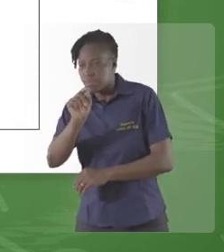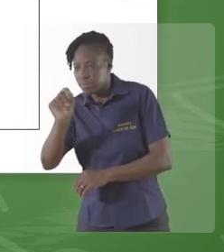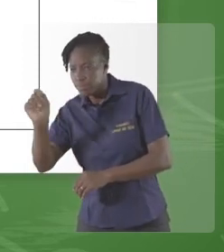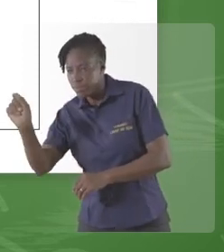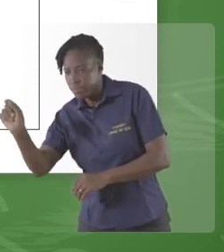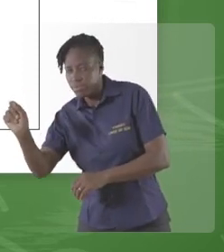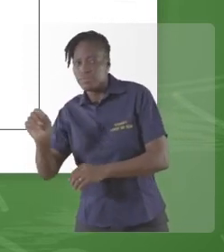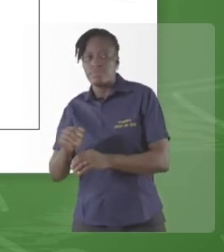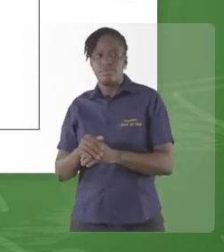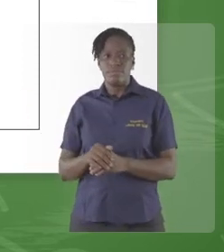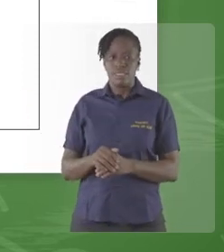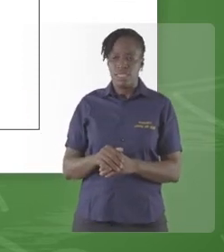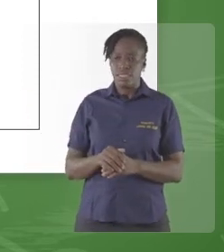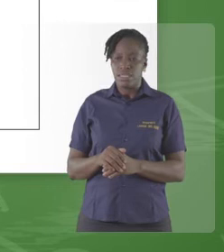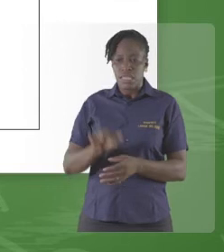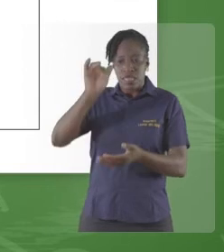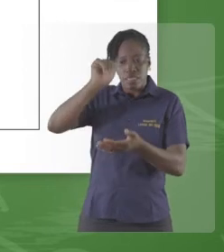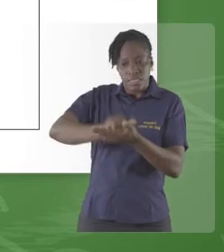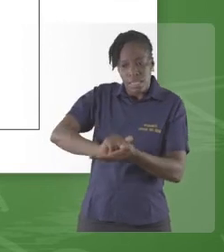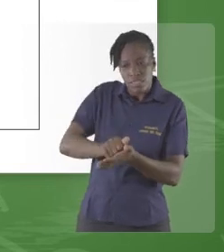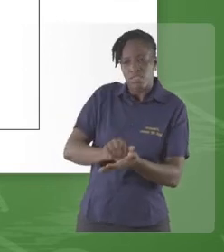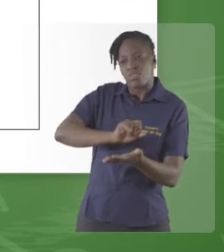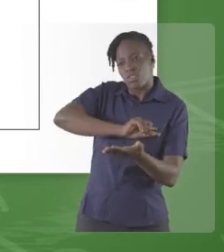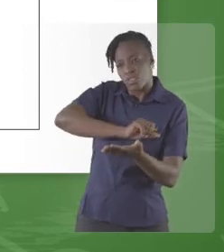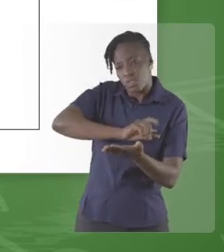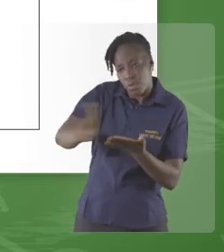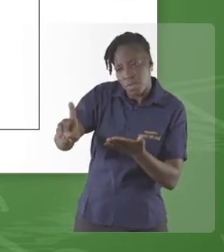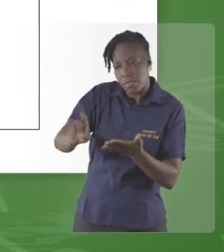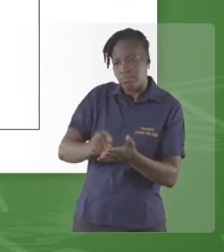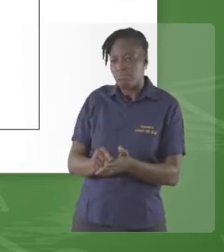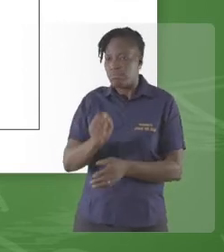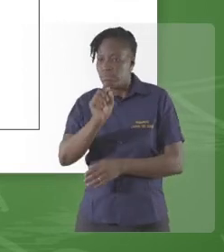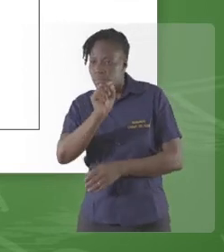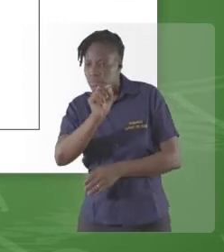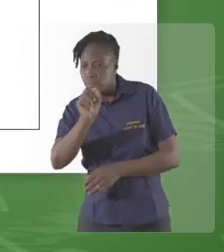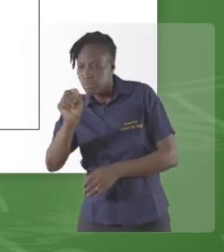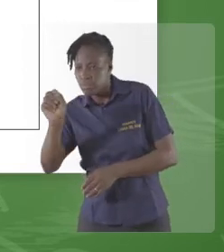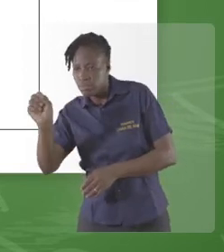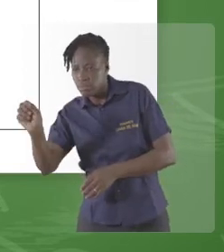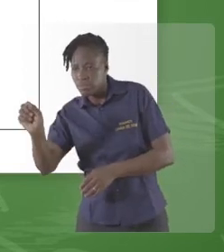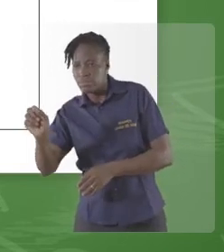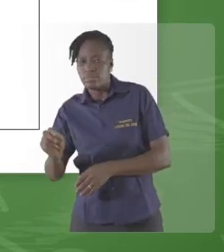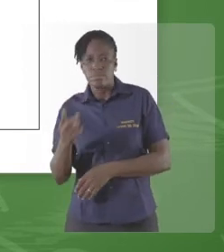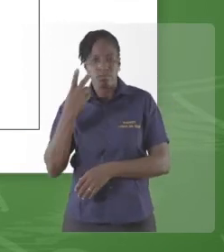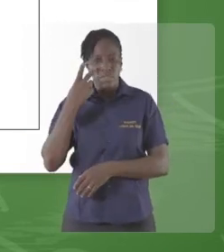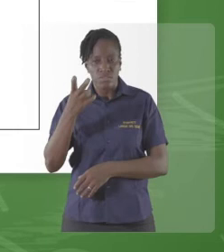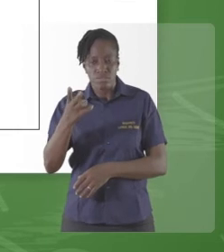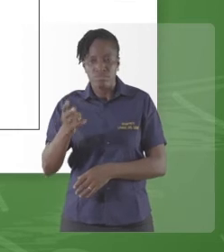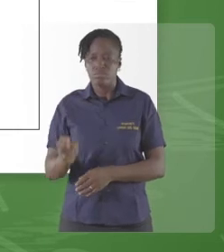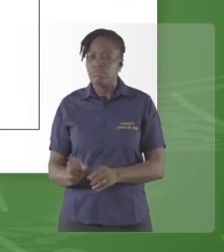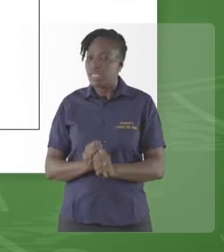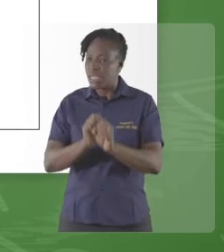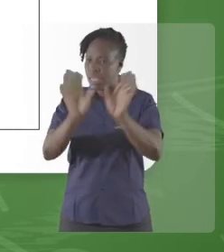Avant-hier devient l'avant-veille. Et cette semaine est remplacée par